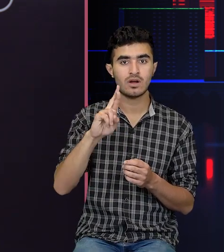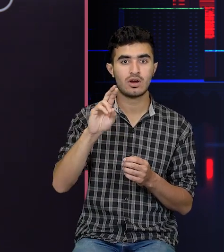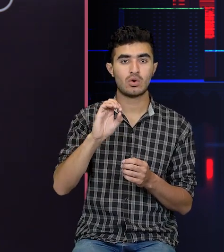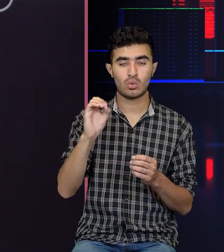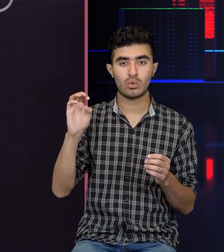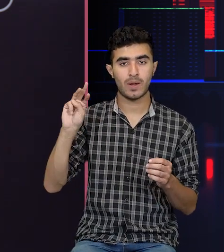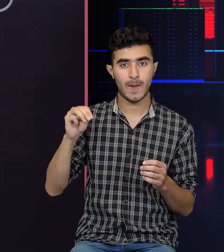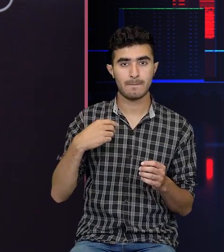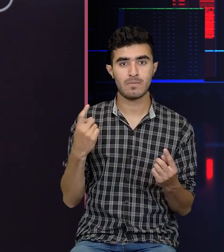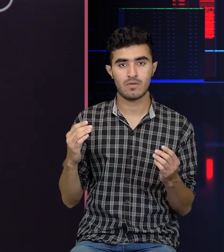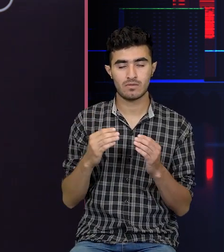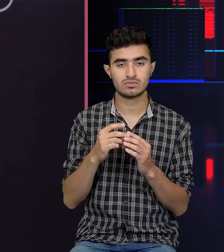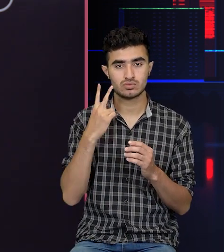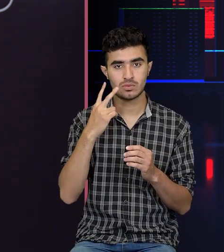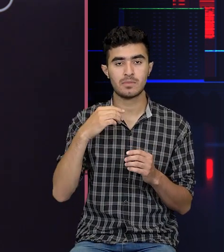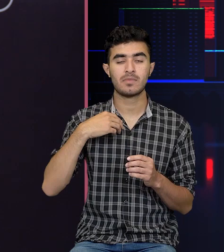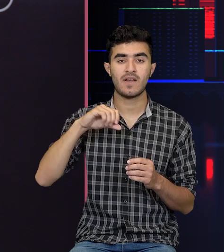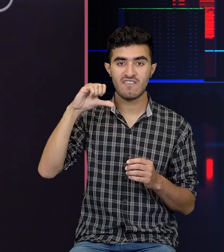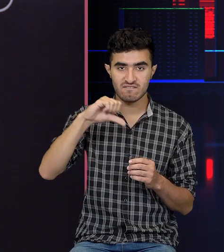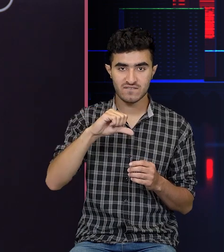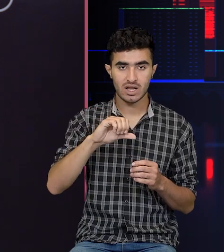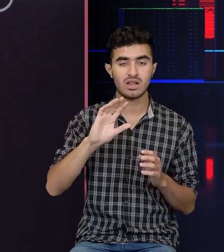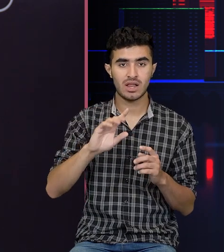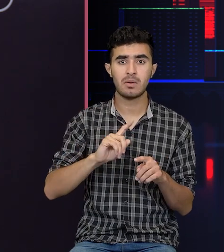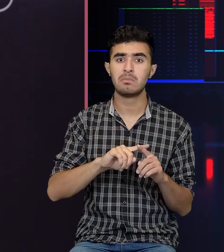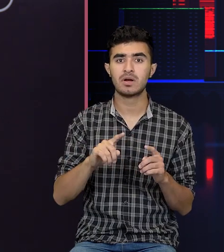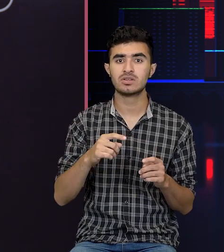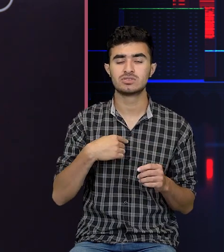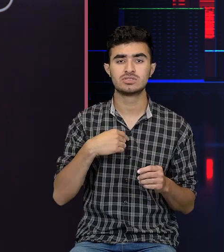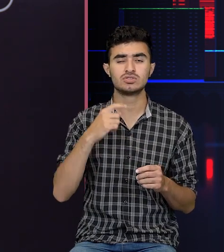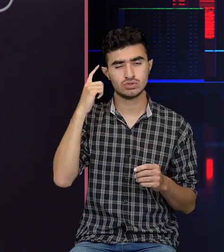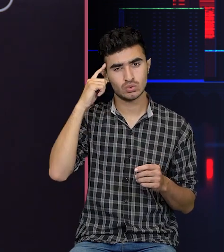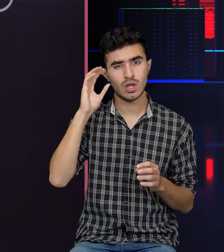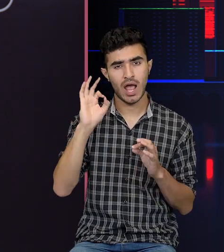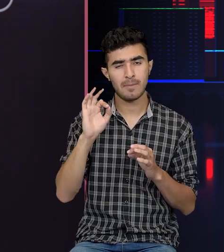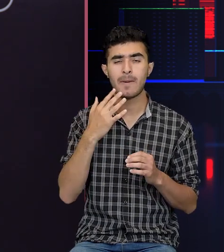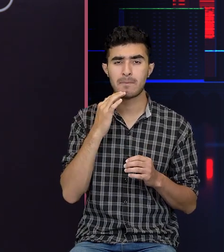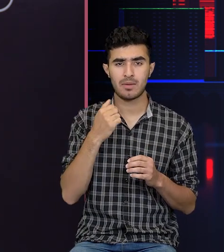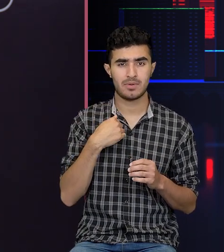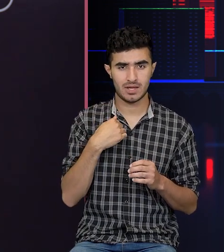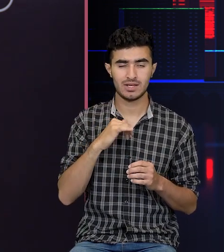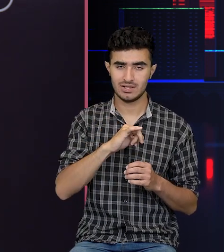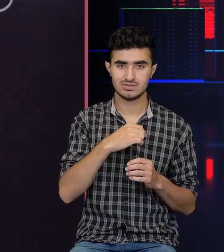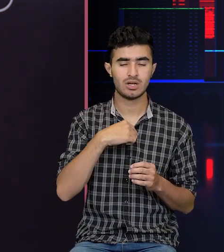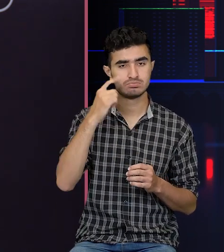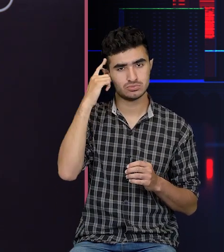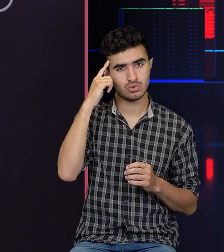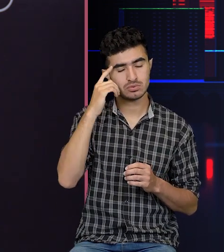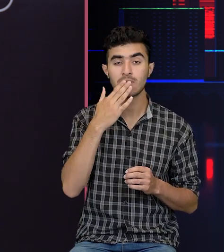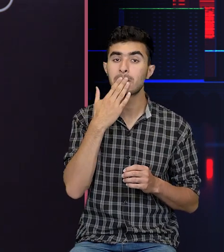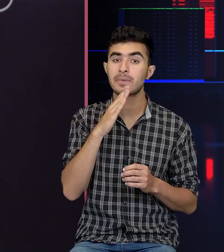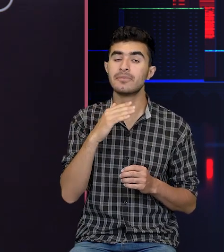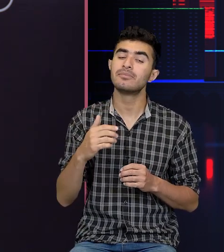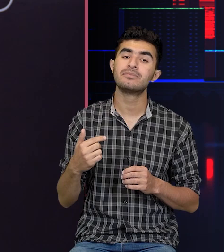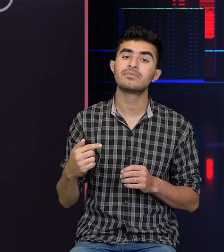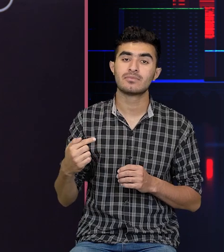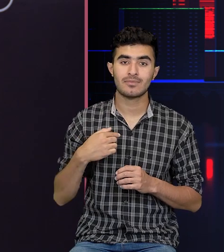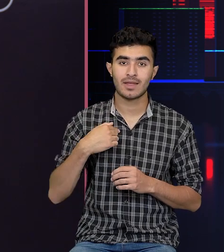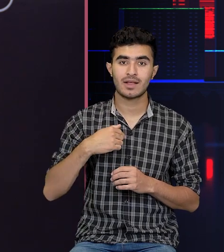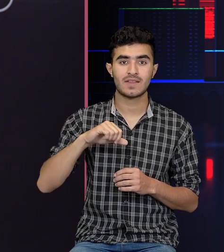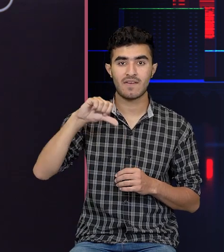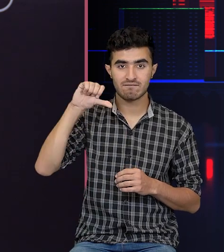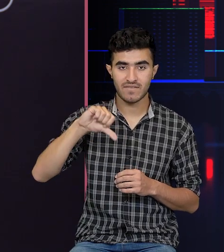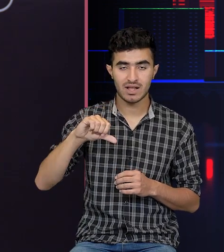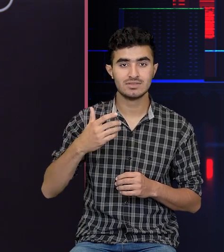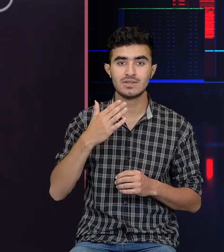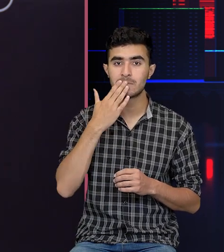सोचता कि मैच नहीं हारे, वर्ल्ड कप पाकिस्तान के हाथ से चला गया। क्योंकि मैं बहुत छोटा था, वो 2 टाइम वर्ल्ड चैम्पियन थे, वो होते तो